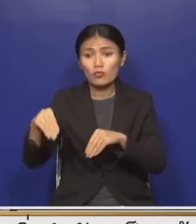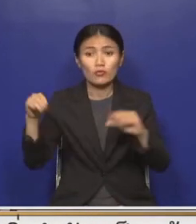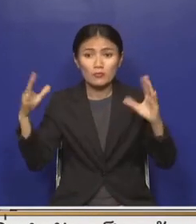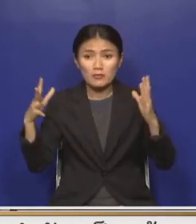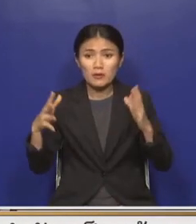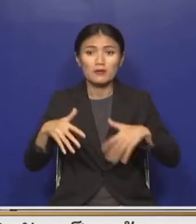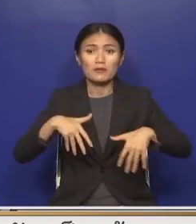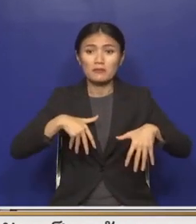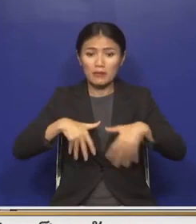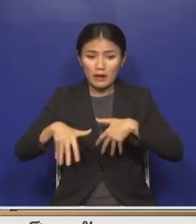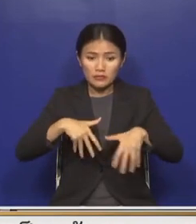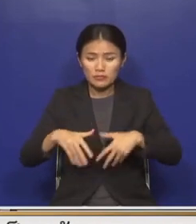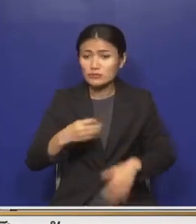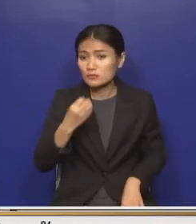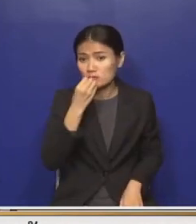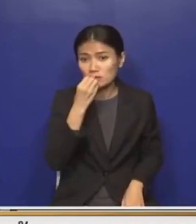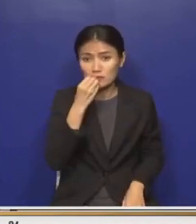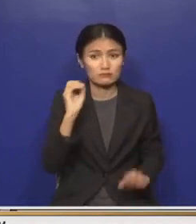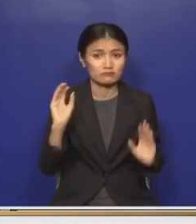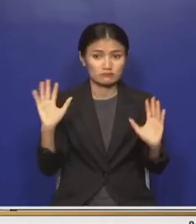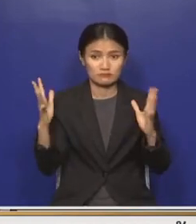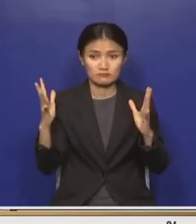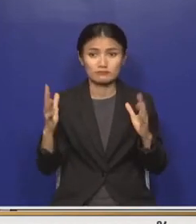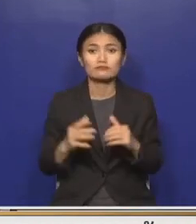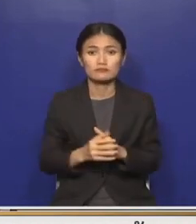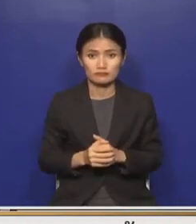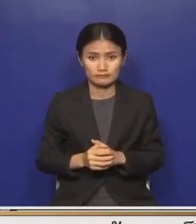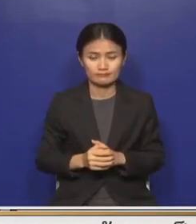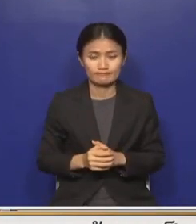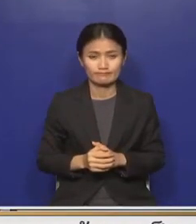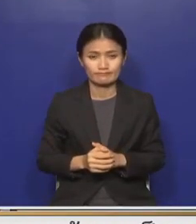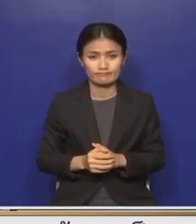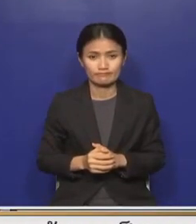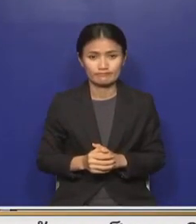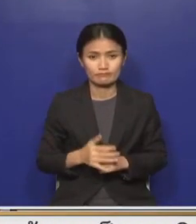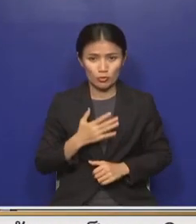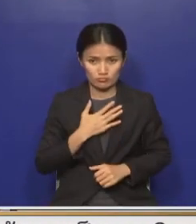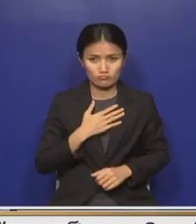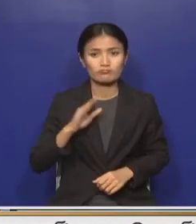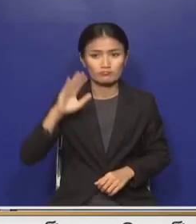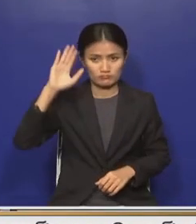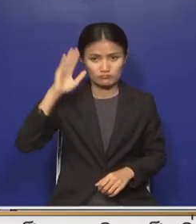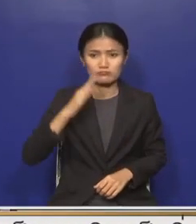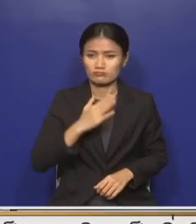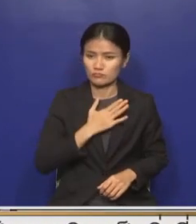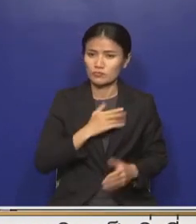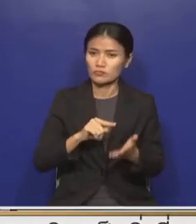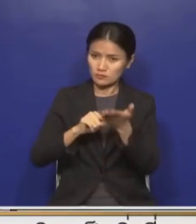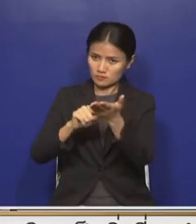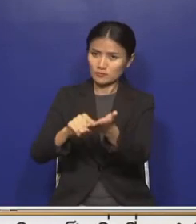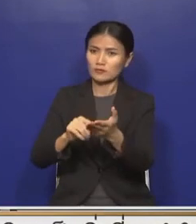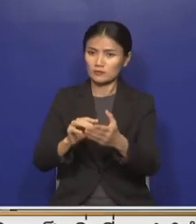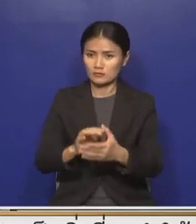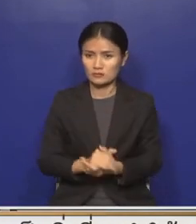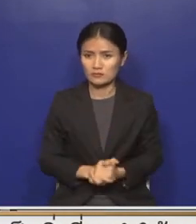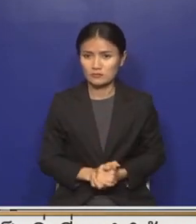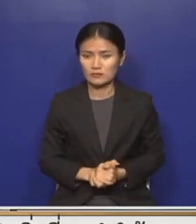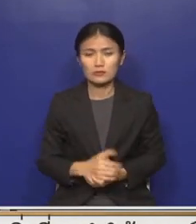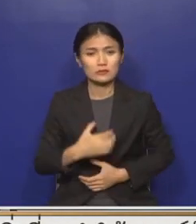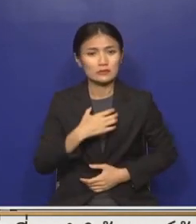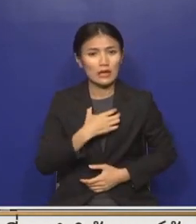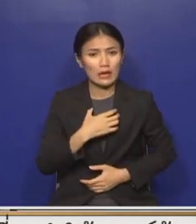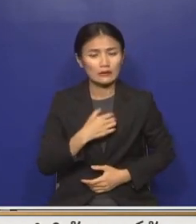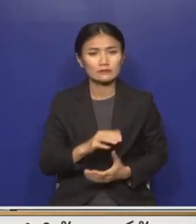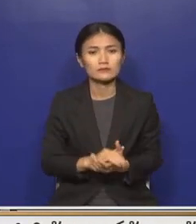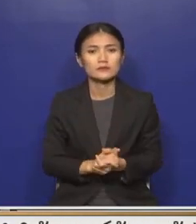อาหารทจะบริโภคผมเปคนเสนอเครับ ขอใหตั้ง พูดแทนกระทรวง